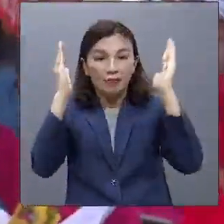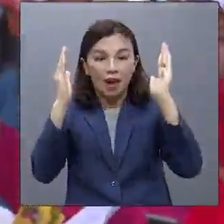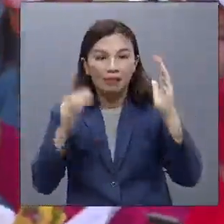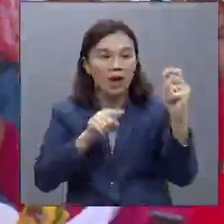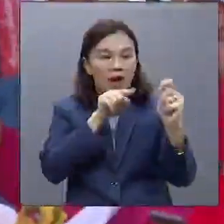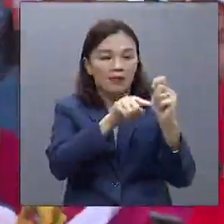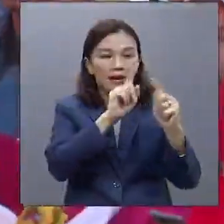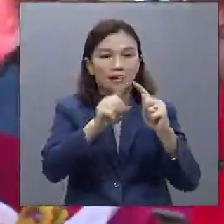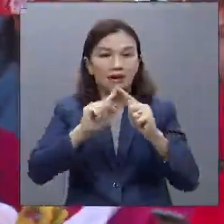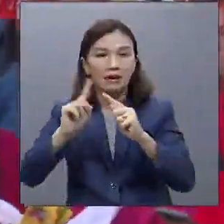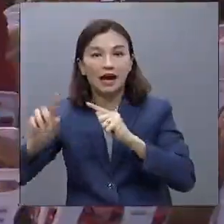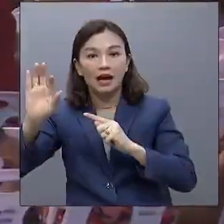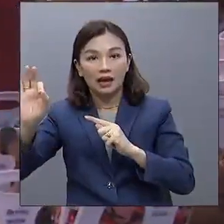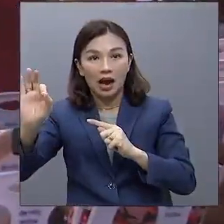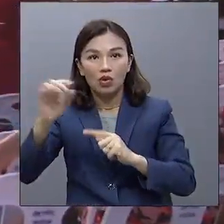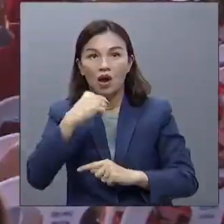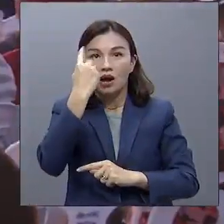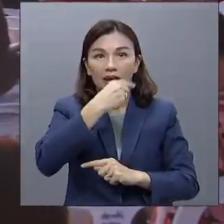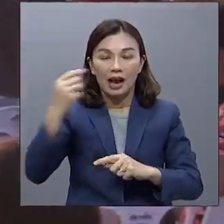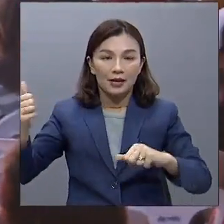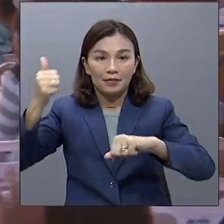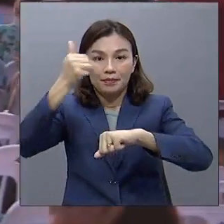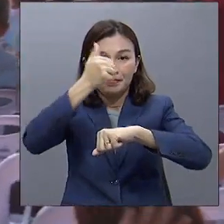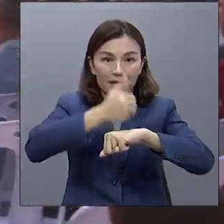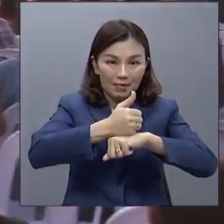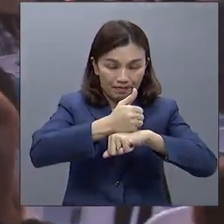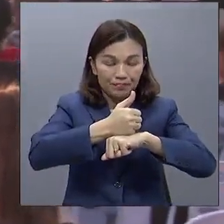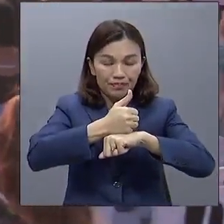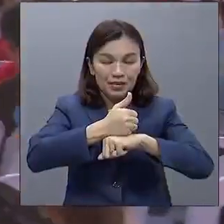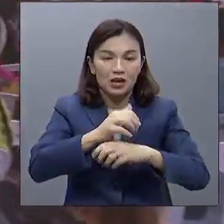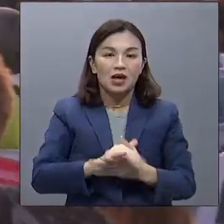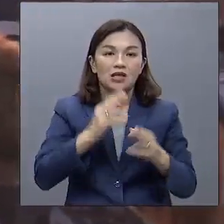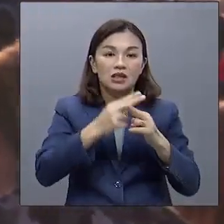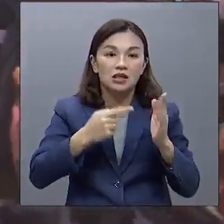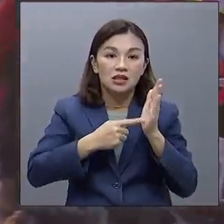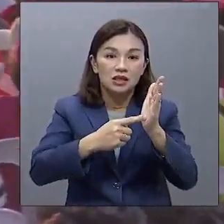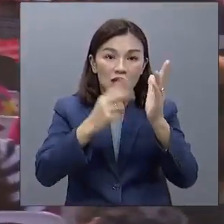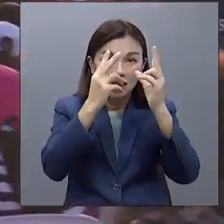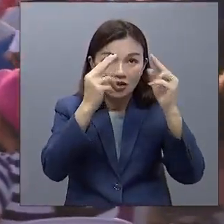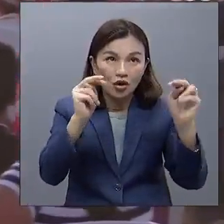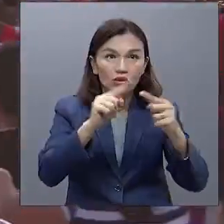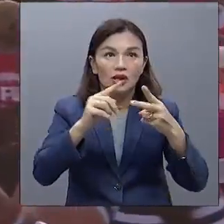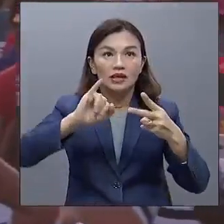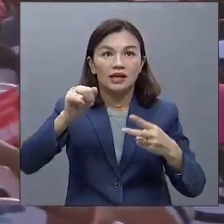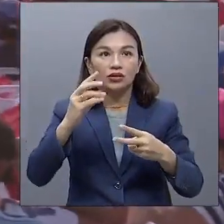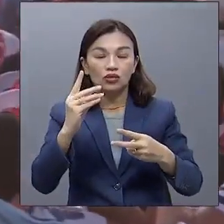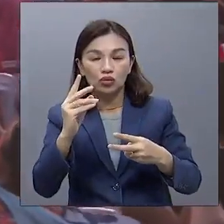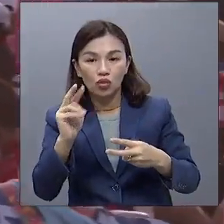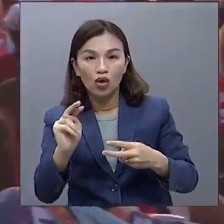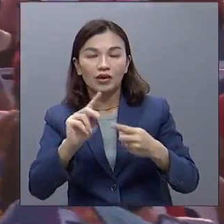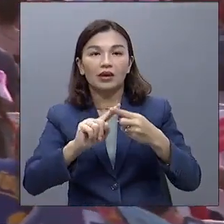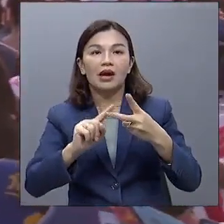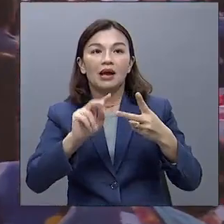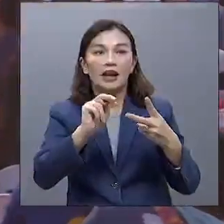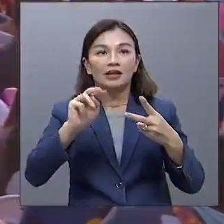งคุณเศรษฐาทวีสินแคนดิเดตนายกพร้อมด้วยแกนนำเช่นคุณจตุรนต์ฉายแสงคุณณัฐวุฒิไสเกื้อก็สลับกันขึ้นป